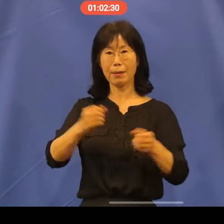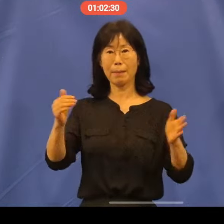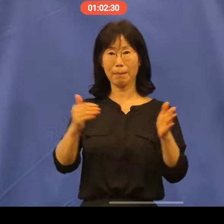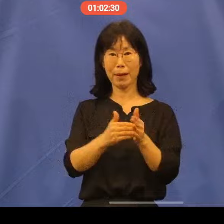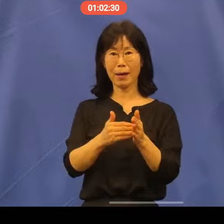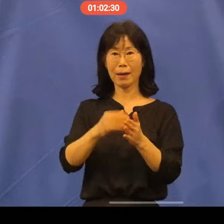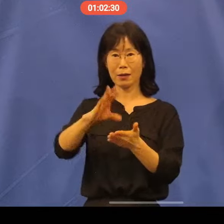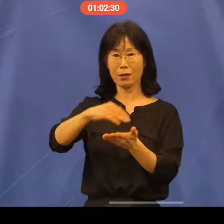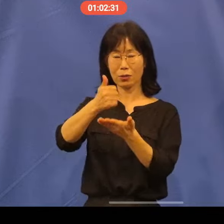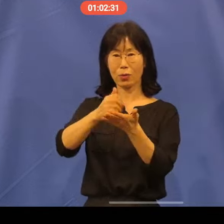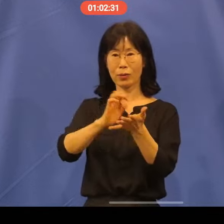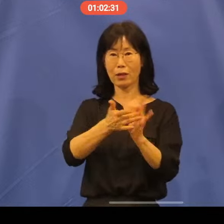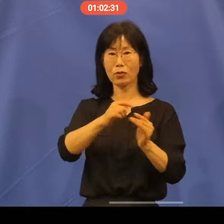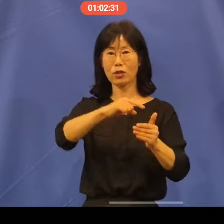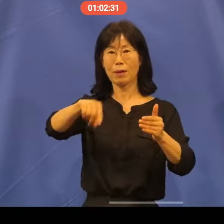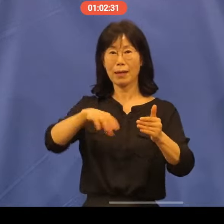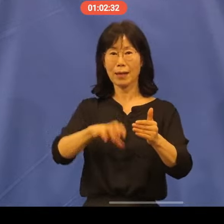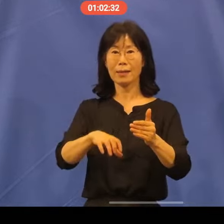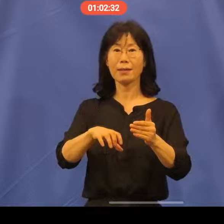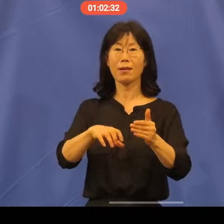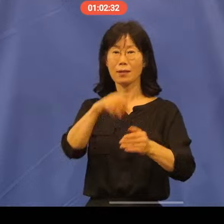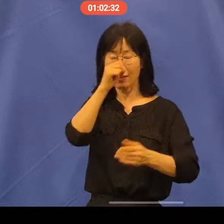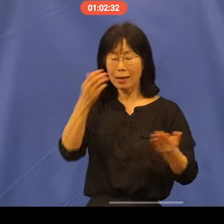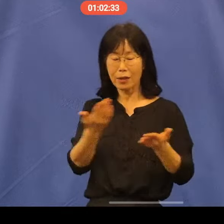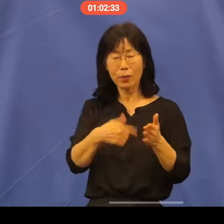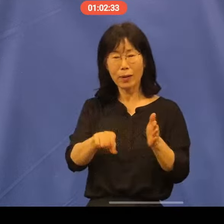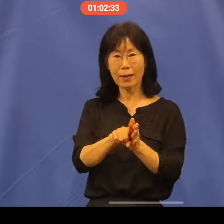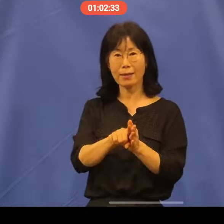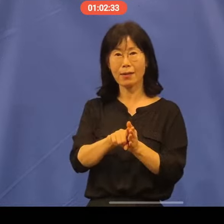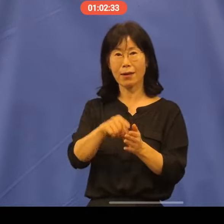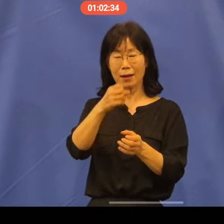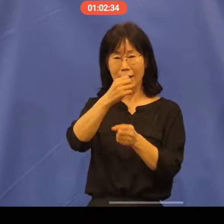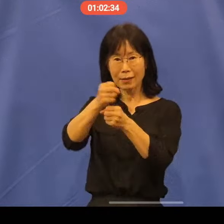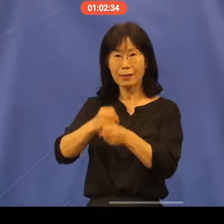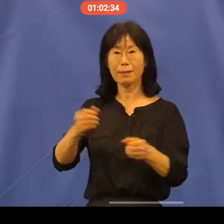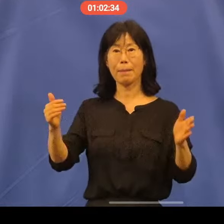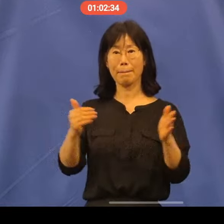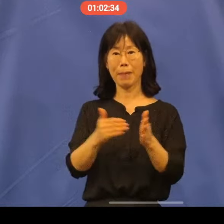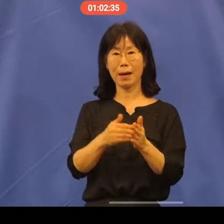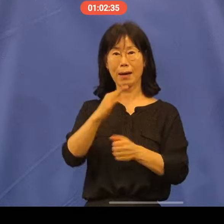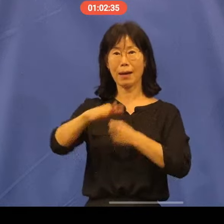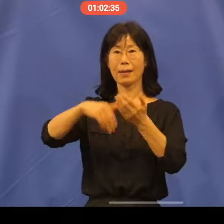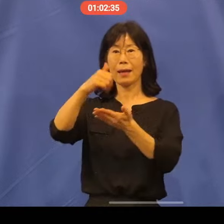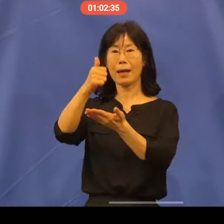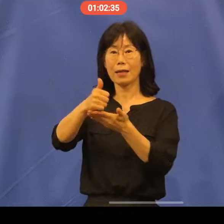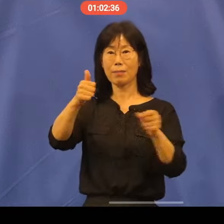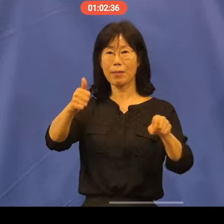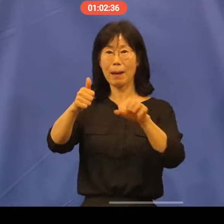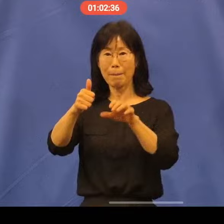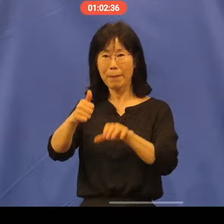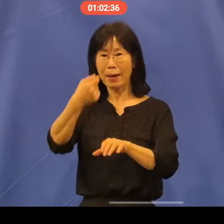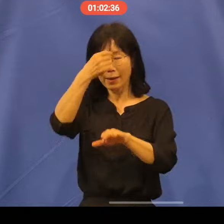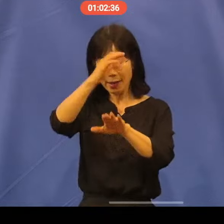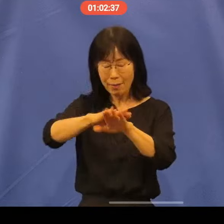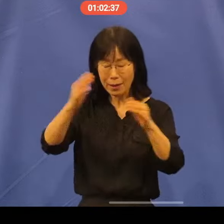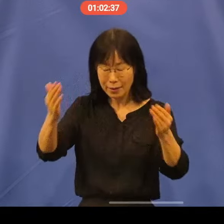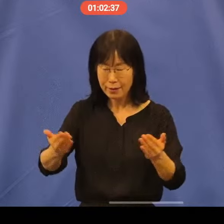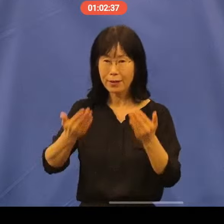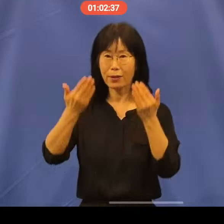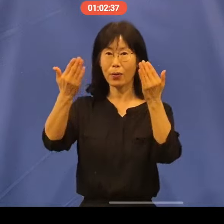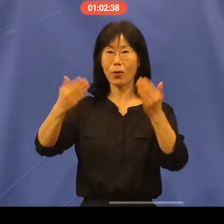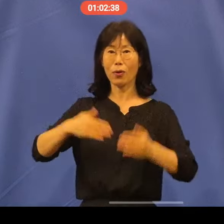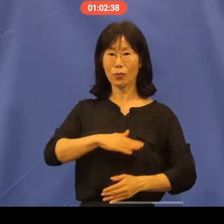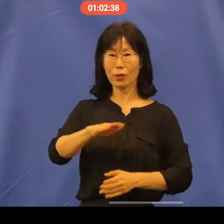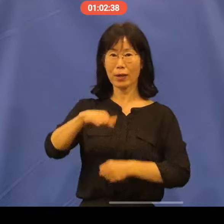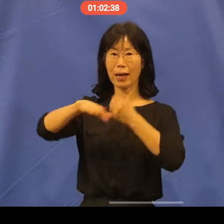안에서 선한 일을 위하여 지으심을 받은 자니 이 일은 하나님이 전에 예비하사 우리로 그 가운데서 행하게 하려 하심이니라.